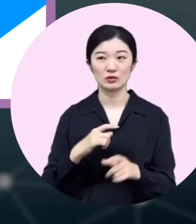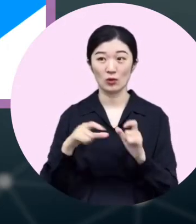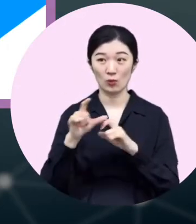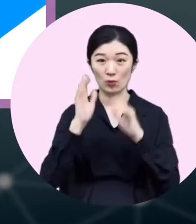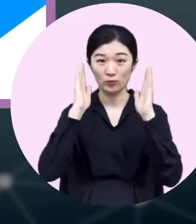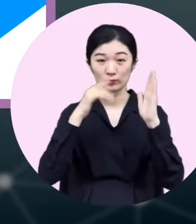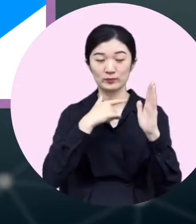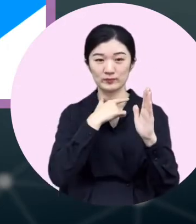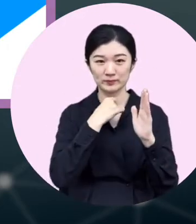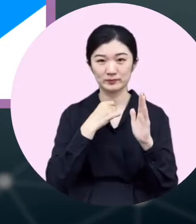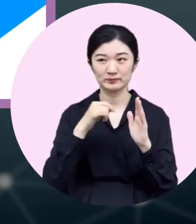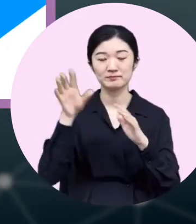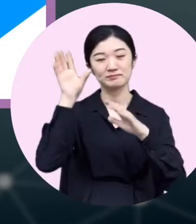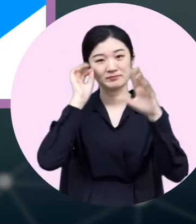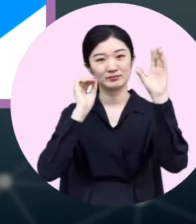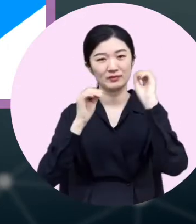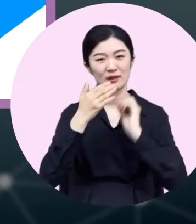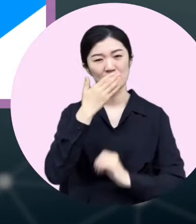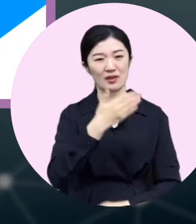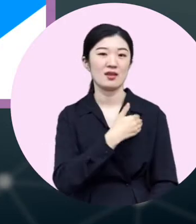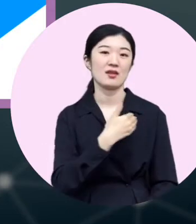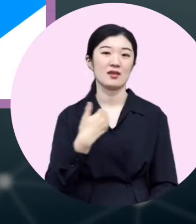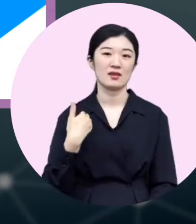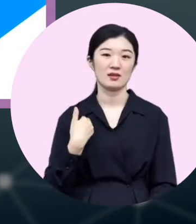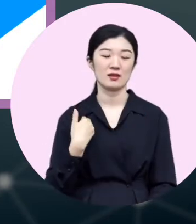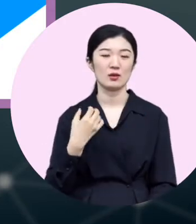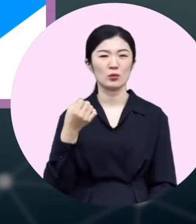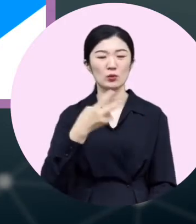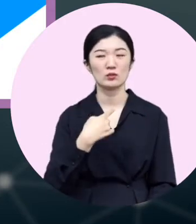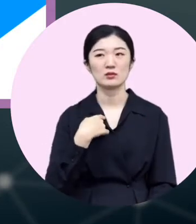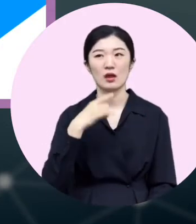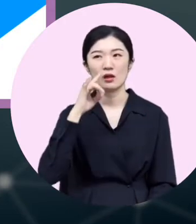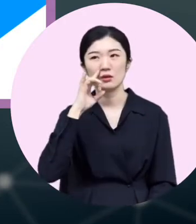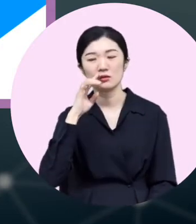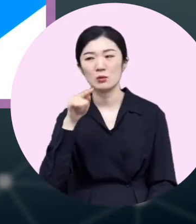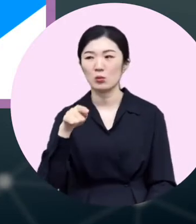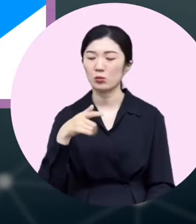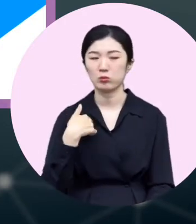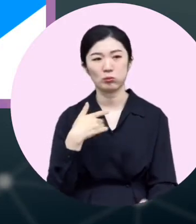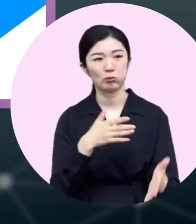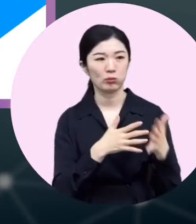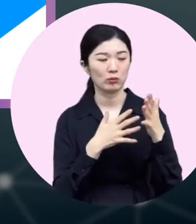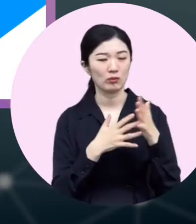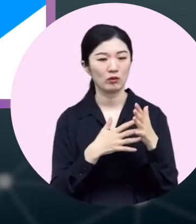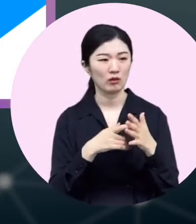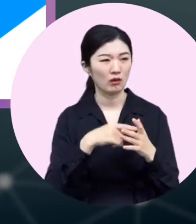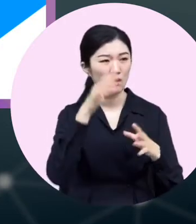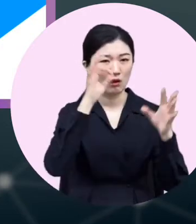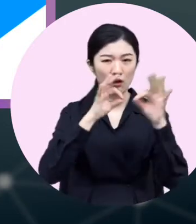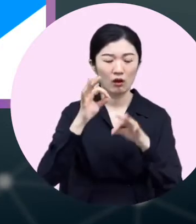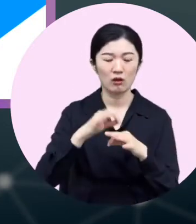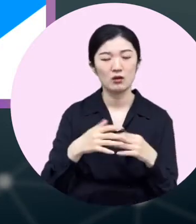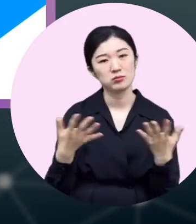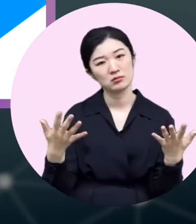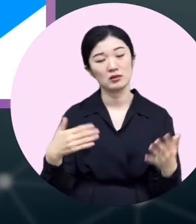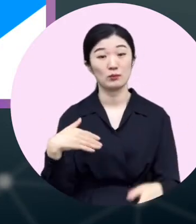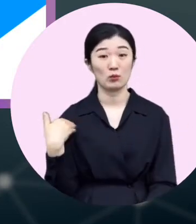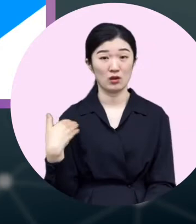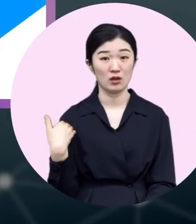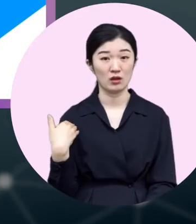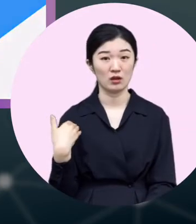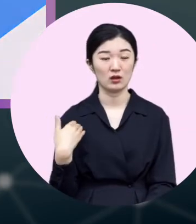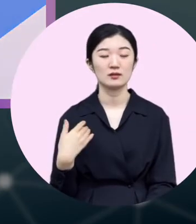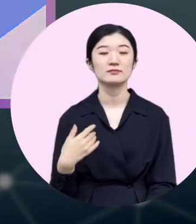공부도 가능하실 것 같고요. 내가 뭔가 궁금한 게 있고 잘 안 되는 게 있는데 이거는 여기저기 찾아봐도 도저히 답을 못 찾겠다. 이런